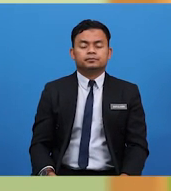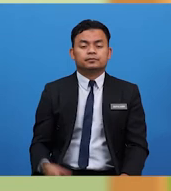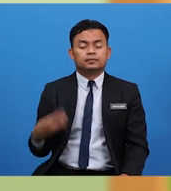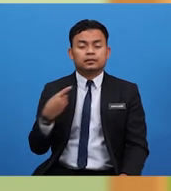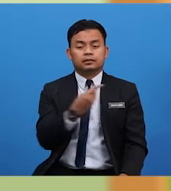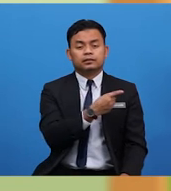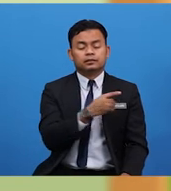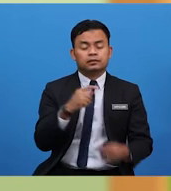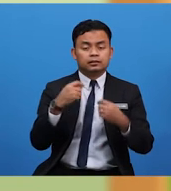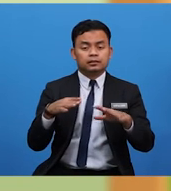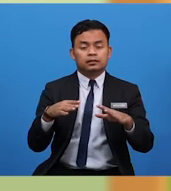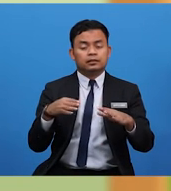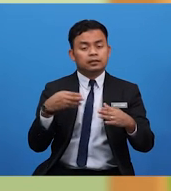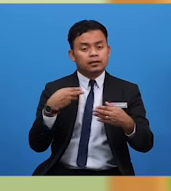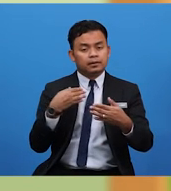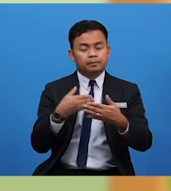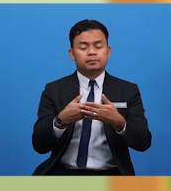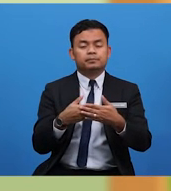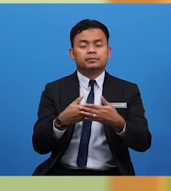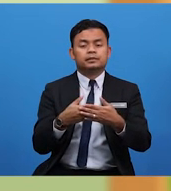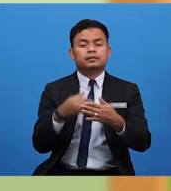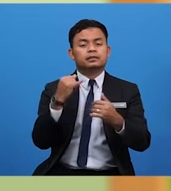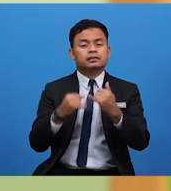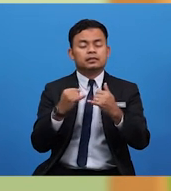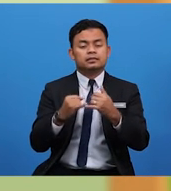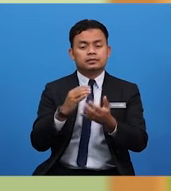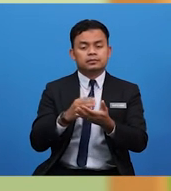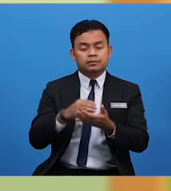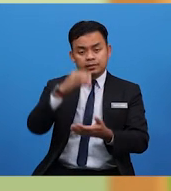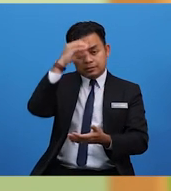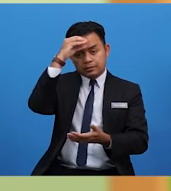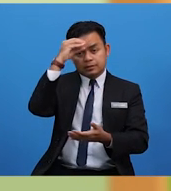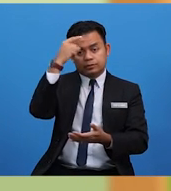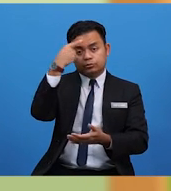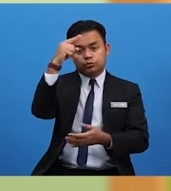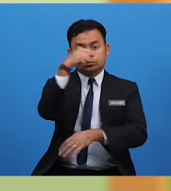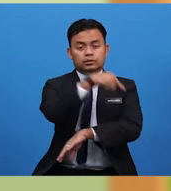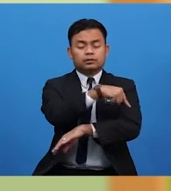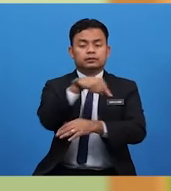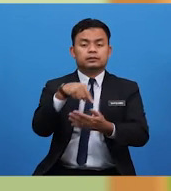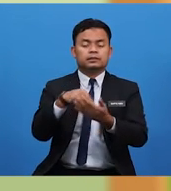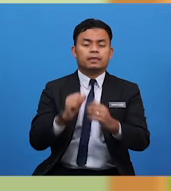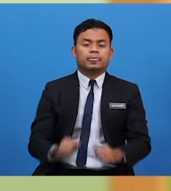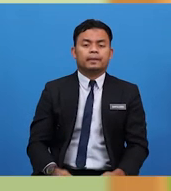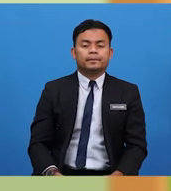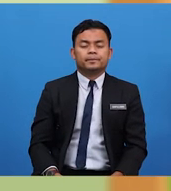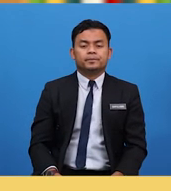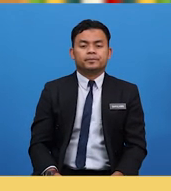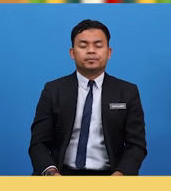kita telah hampir ke Penghujung sesi pembelajaran pada hari ini